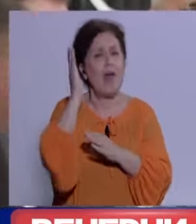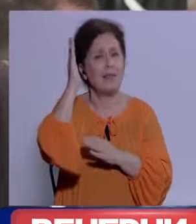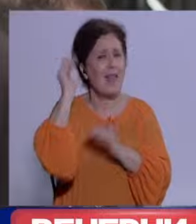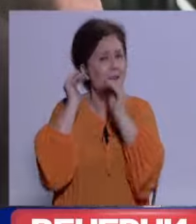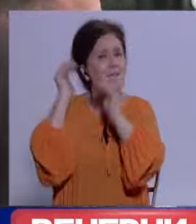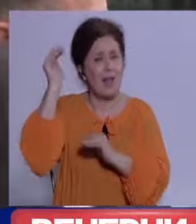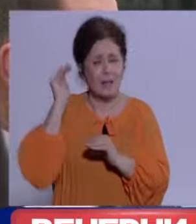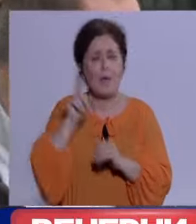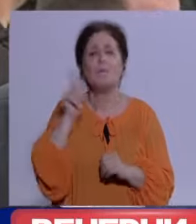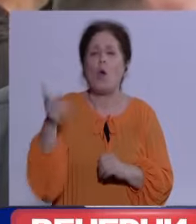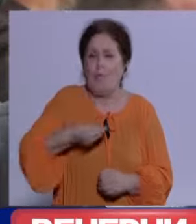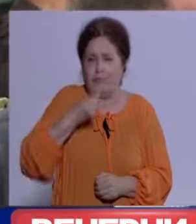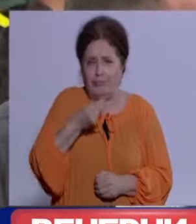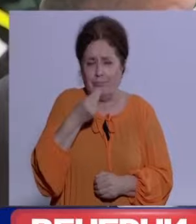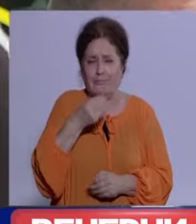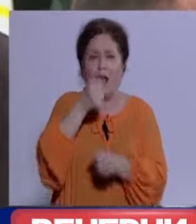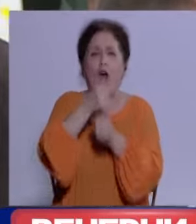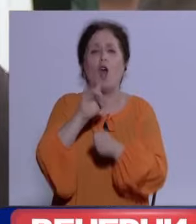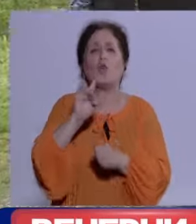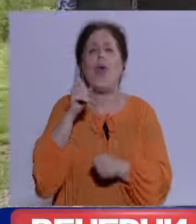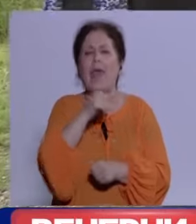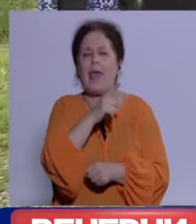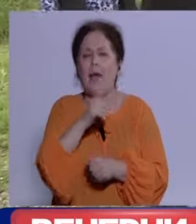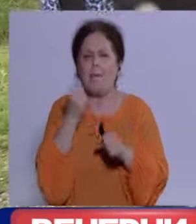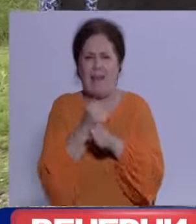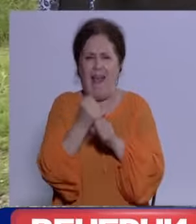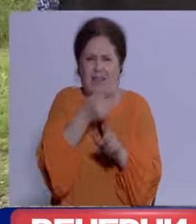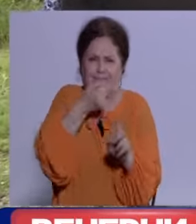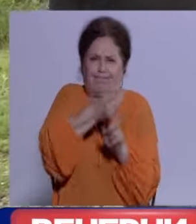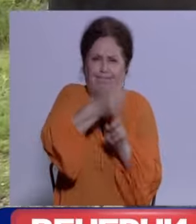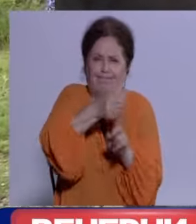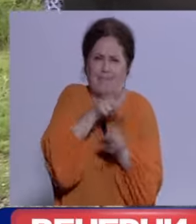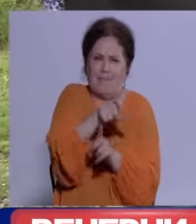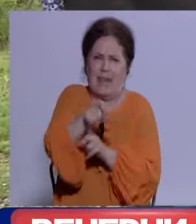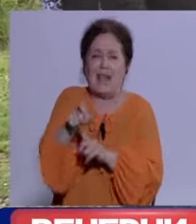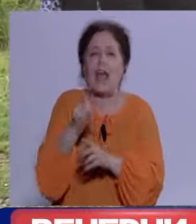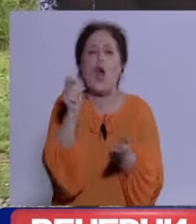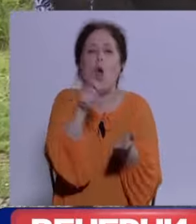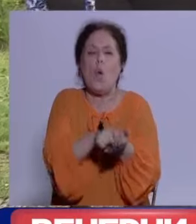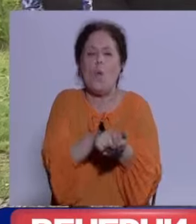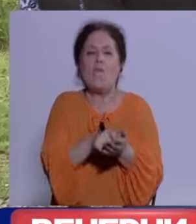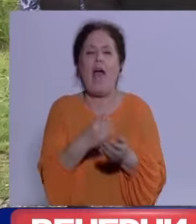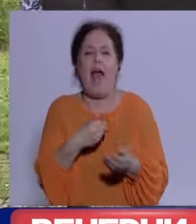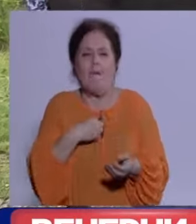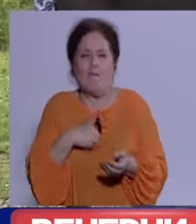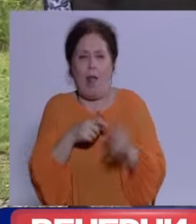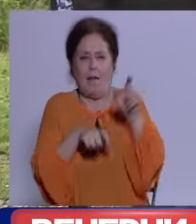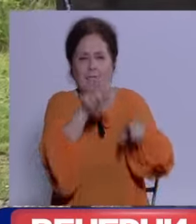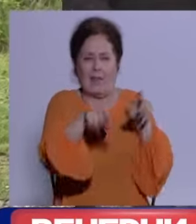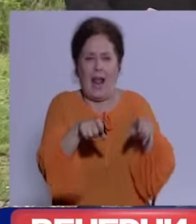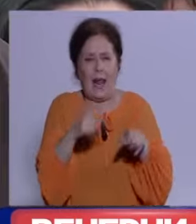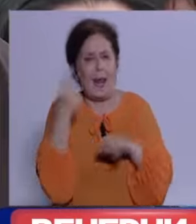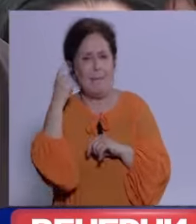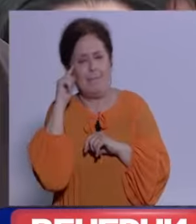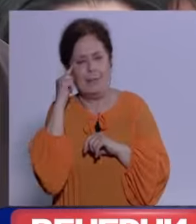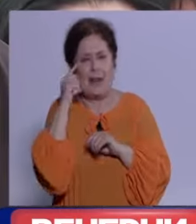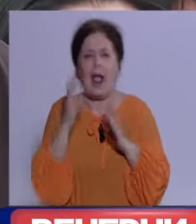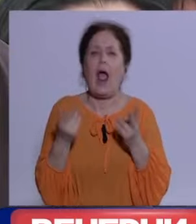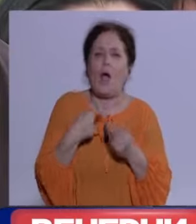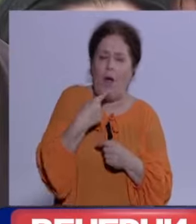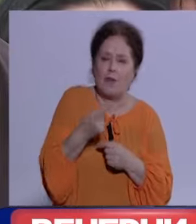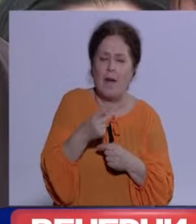Тој изјави дека дуи на терен прават огромен притисок за да ја купат волјата на граѓаните, мислејќи, како што